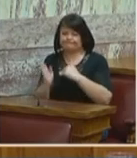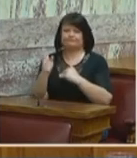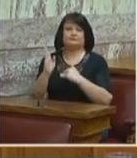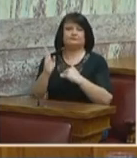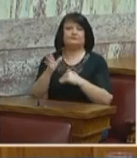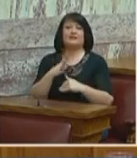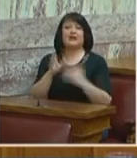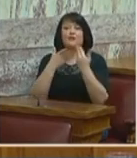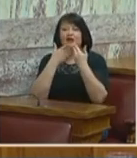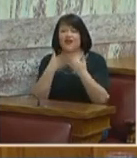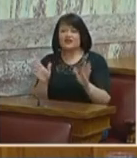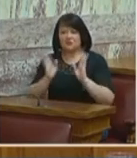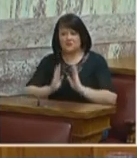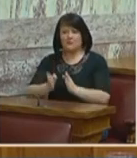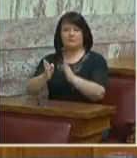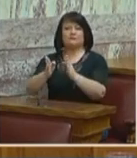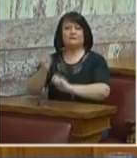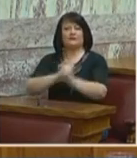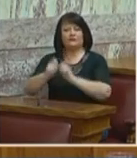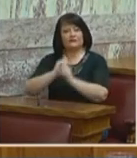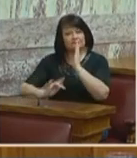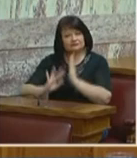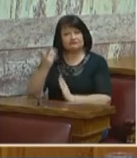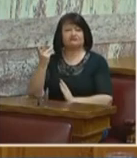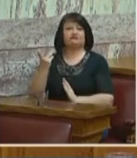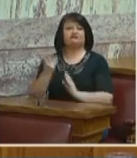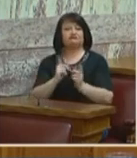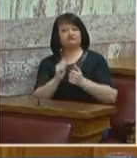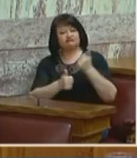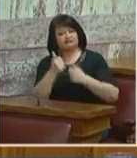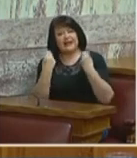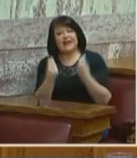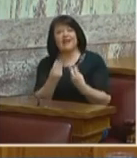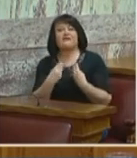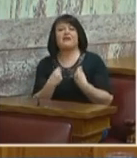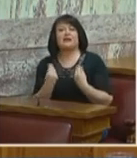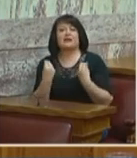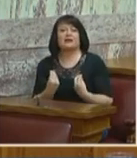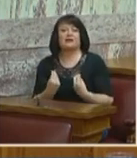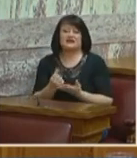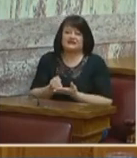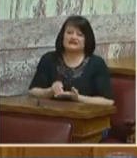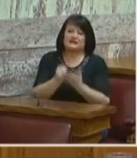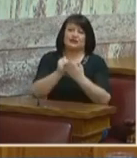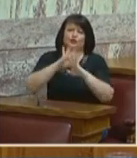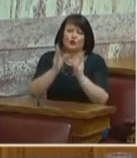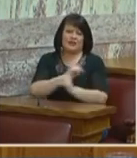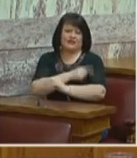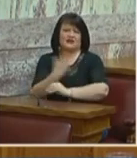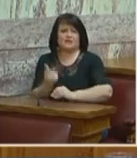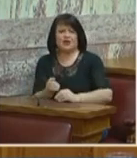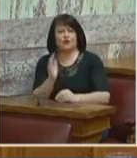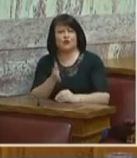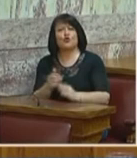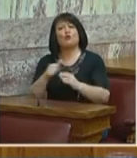ανοιχτούς ορίζοντες της δημιουργίας, της άμυλας, του ανταγωνισμού. Στηρίζω με όλες μου τις δυνάμεις τον